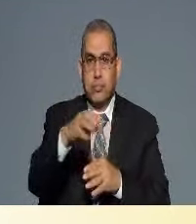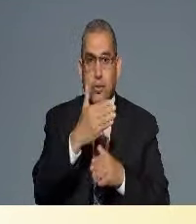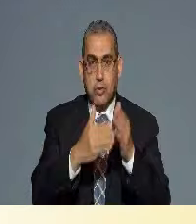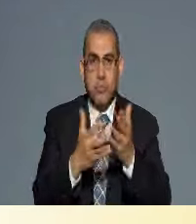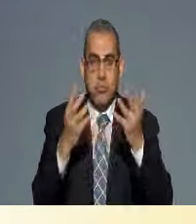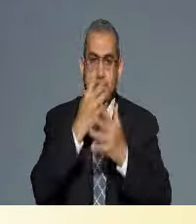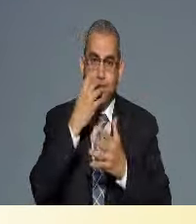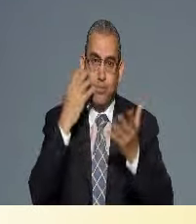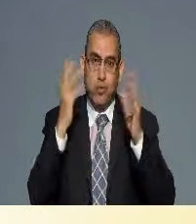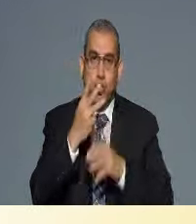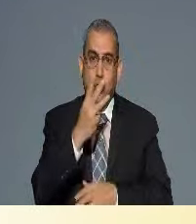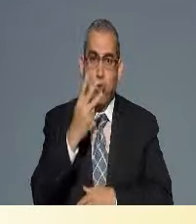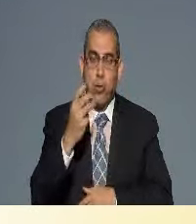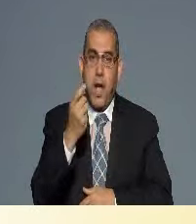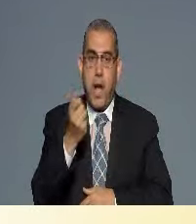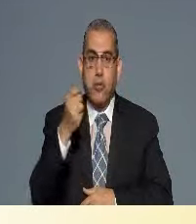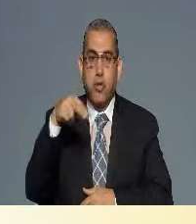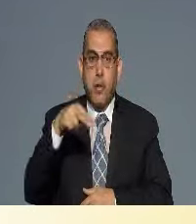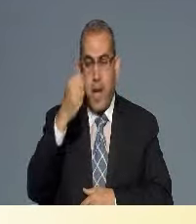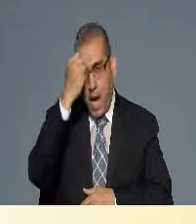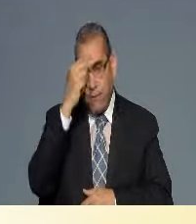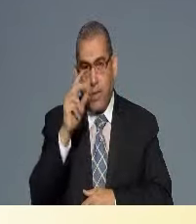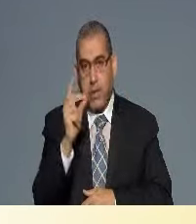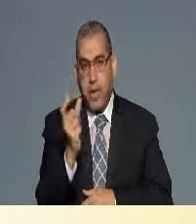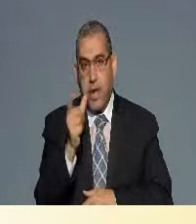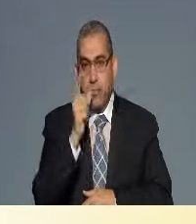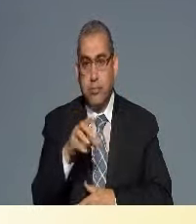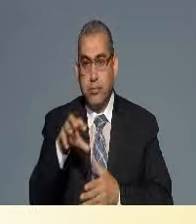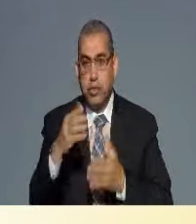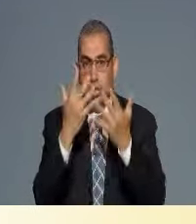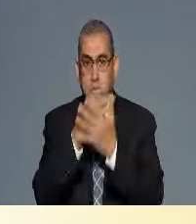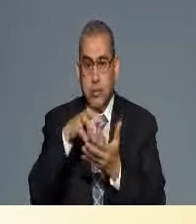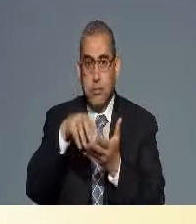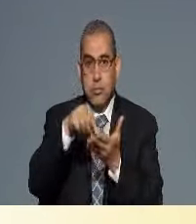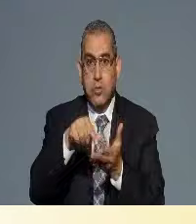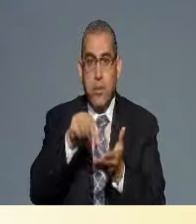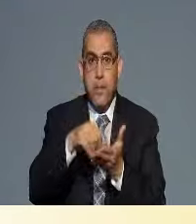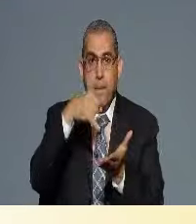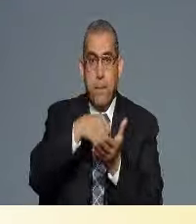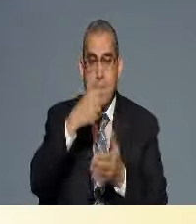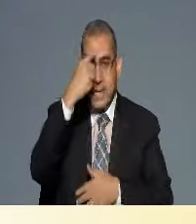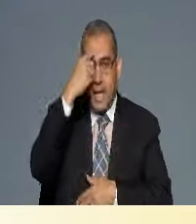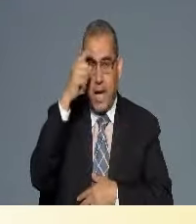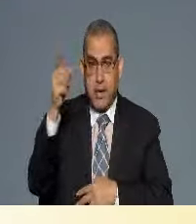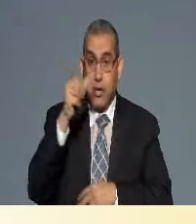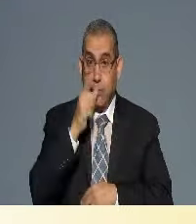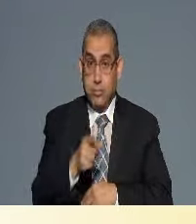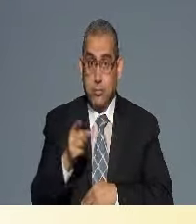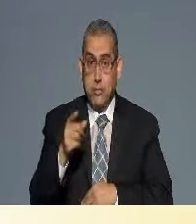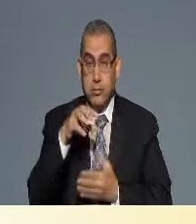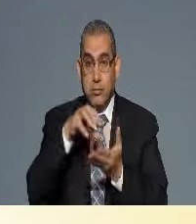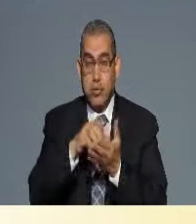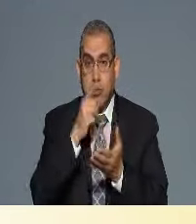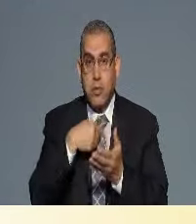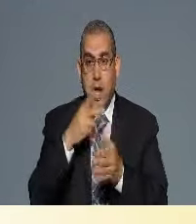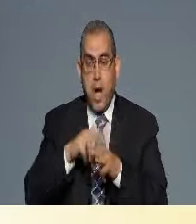ضخم 385 ألف طن تقع هذه المنطقة بمدينة السادات. إحنا هنا برضو أيضا أمام